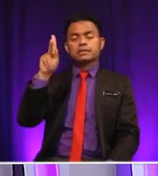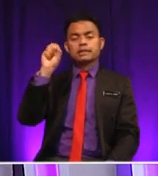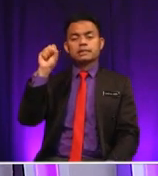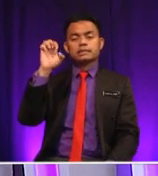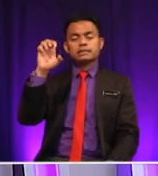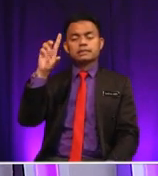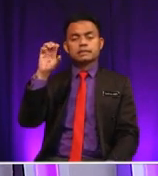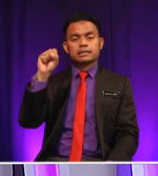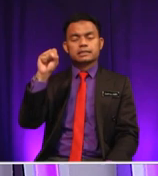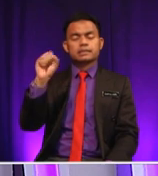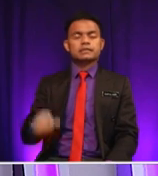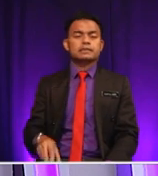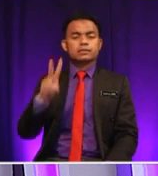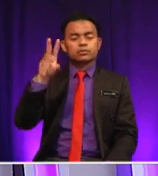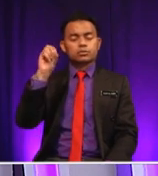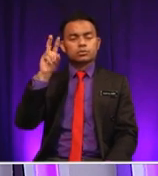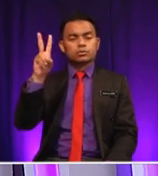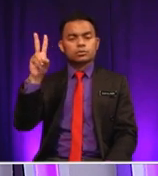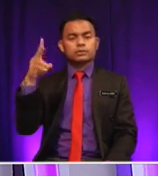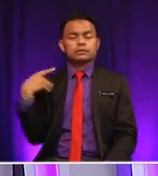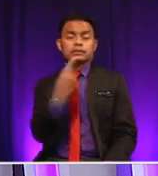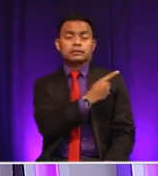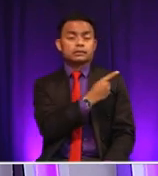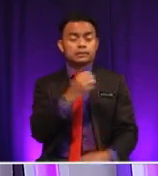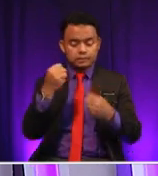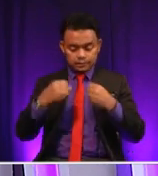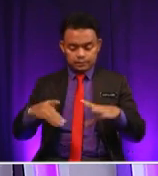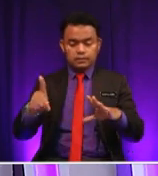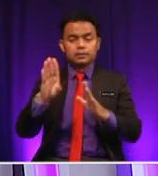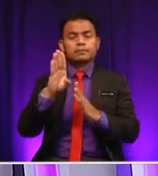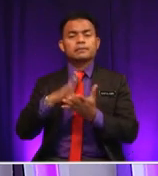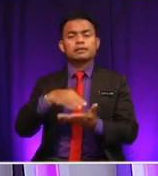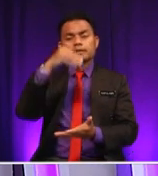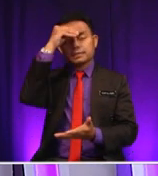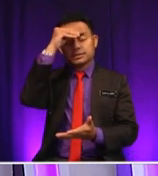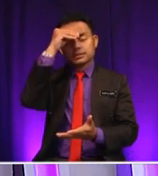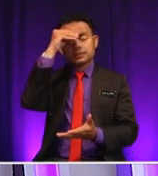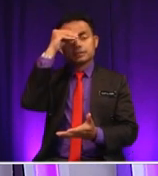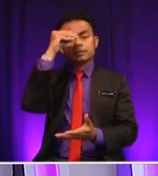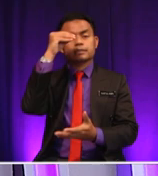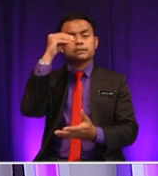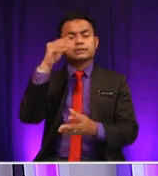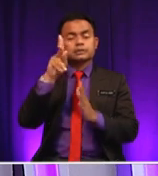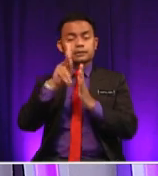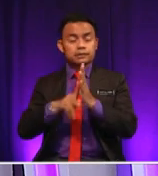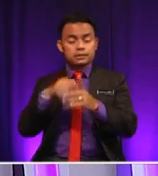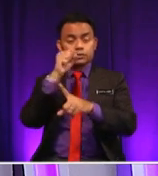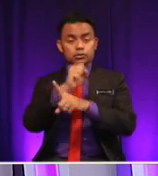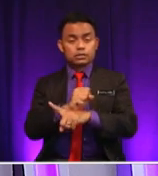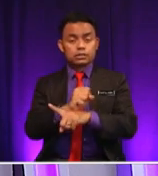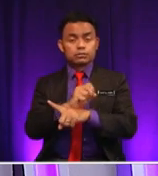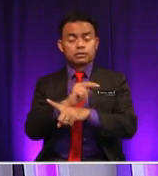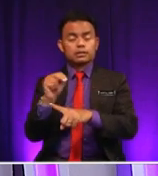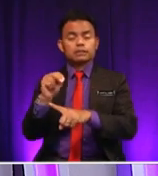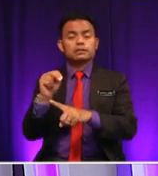kesusastraan yang Melayu komunikatif bersama dengan cegusom dan sekarang ini kita akan beralih pula kemudian seterusnya yaitu ciri